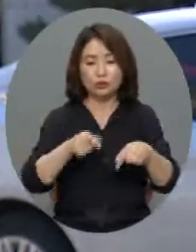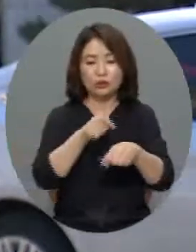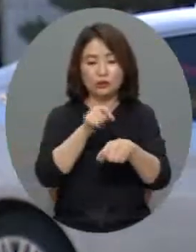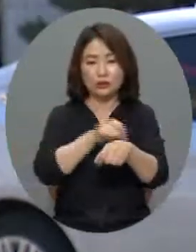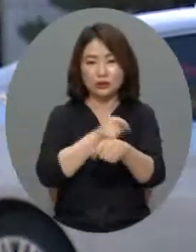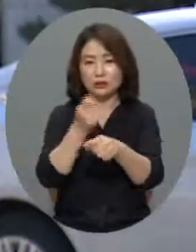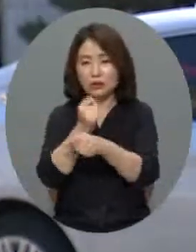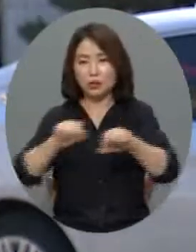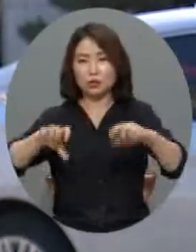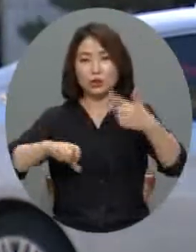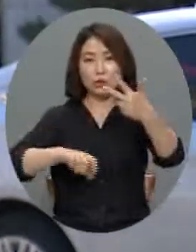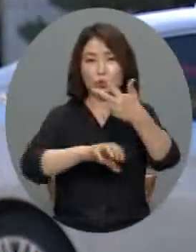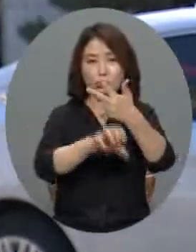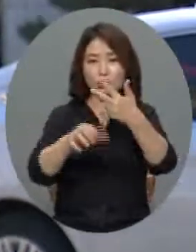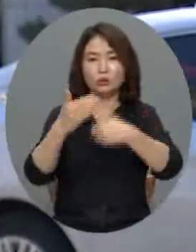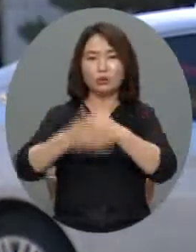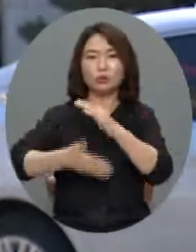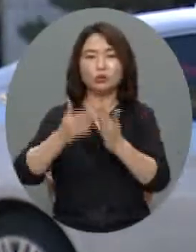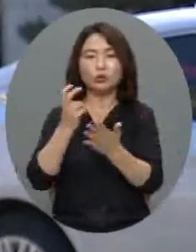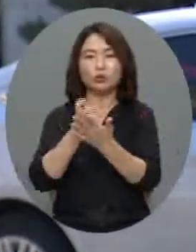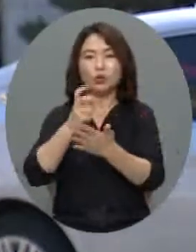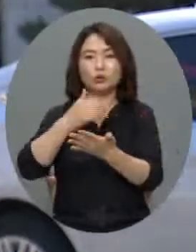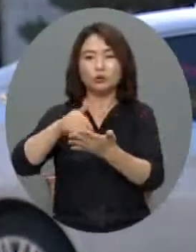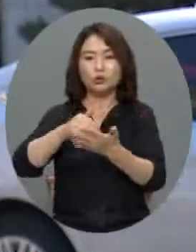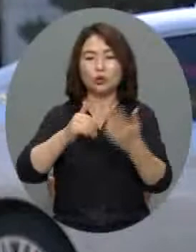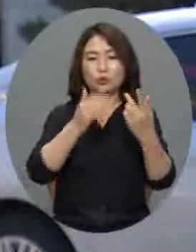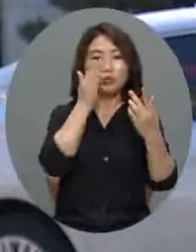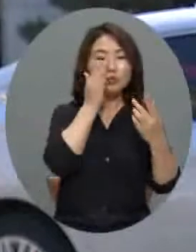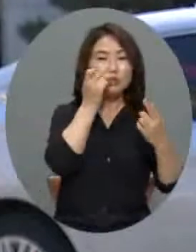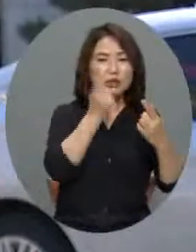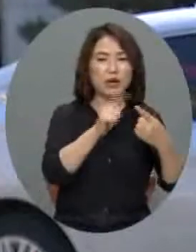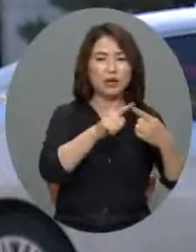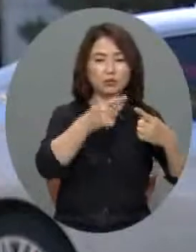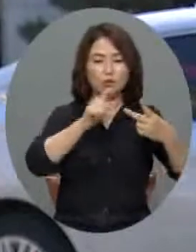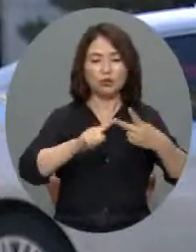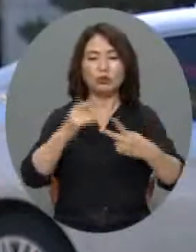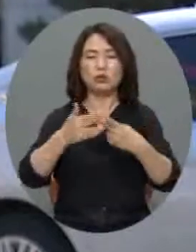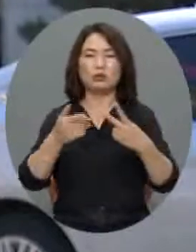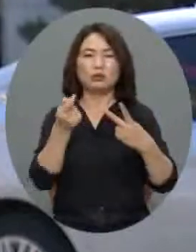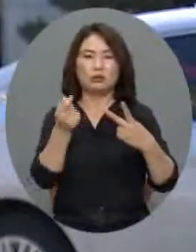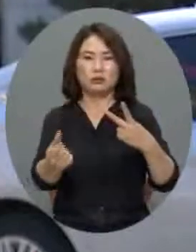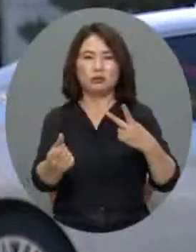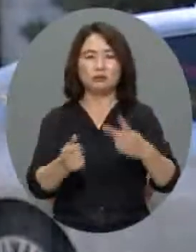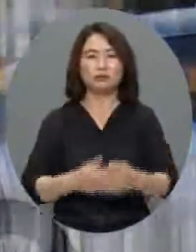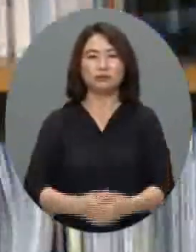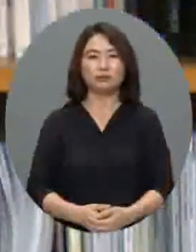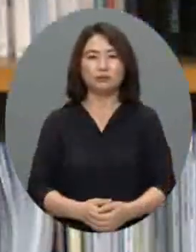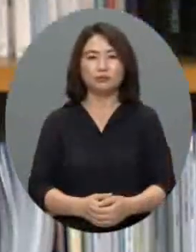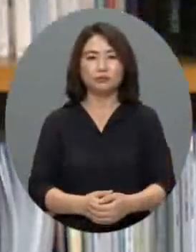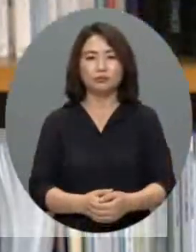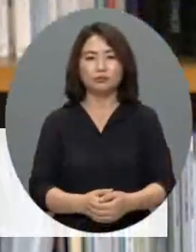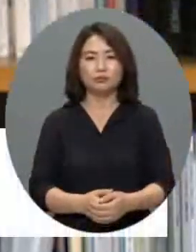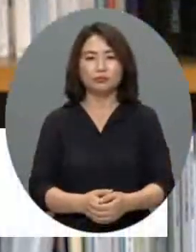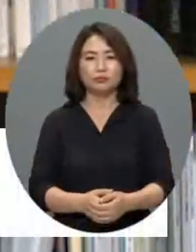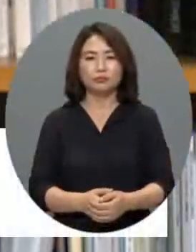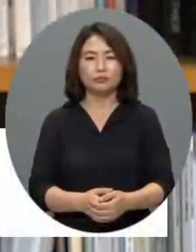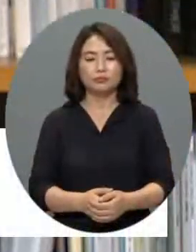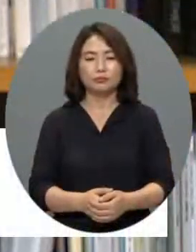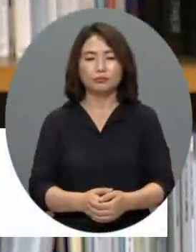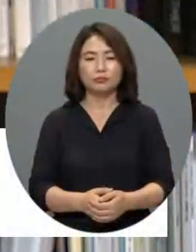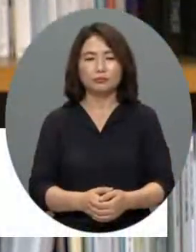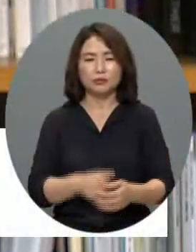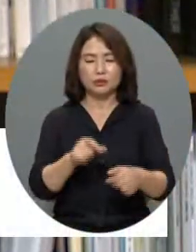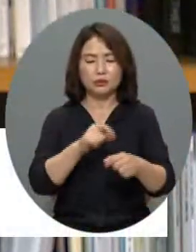7곳 가운데 대구의 조례 수는 울산에 이어 두 번째로 적습니다 쭉 계속해서 아